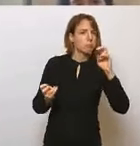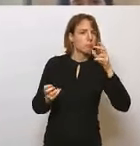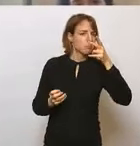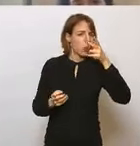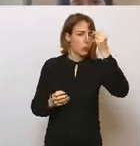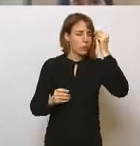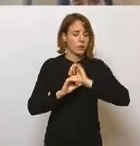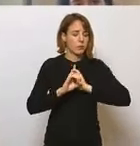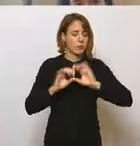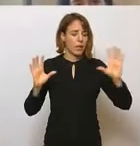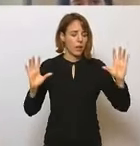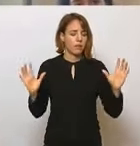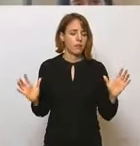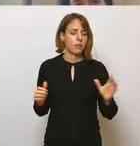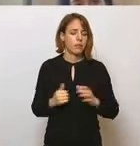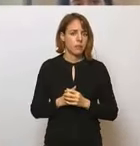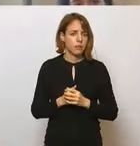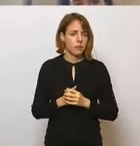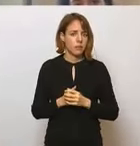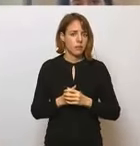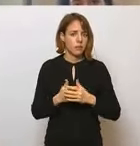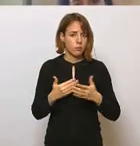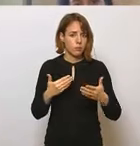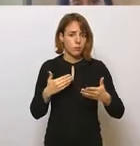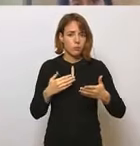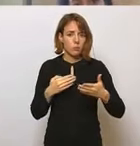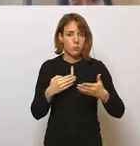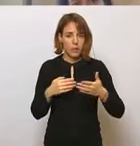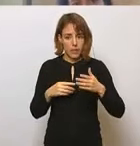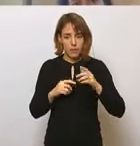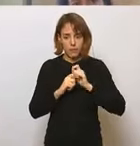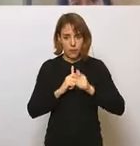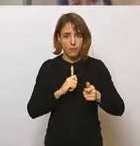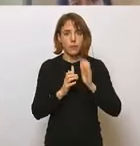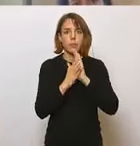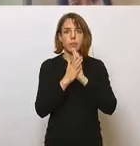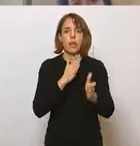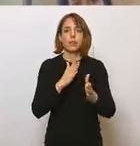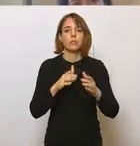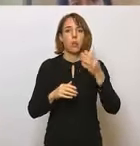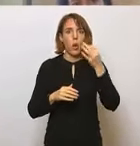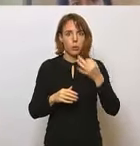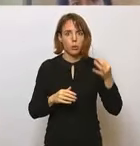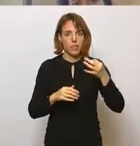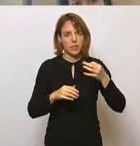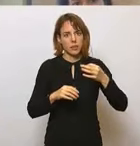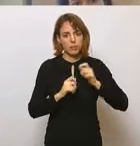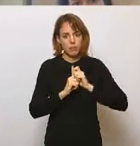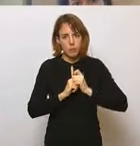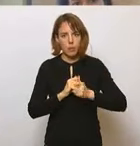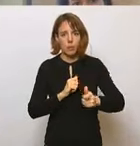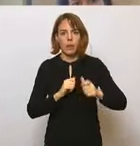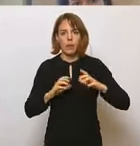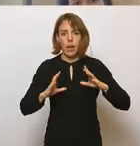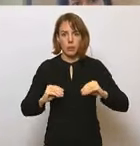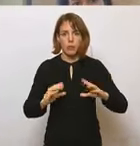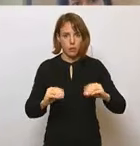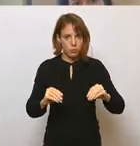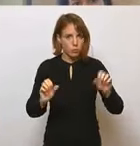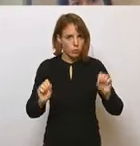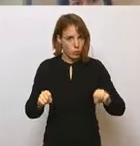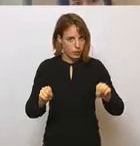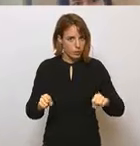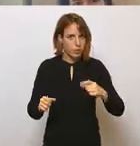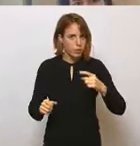proche possible d'un point où il soit exécutable de manière automatique. Parce que nous essayons d'avoir un équilibre